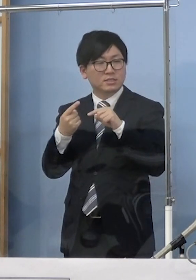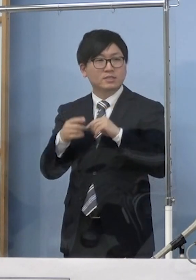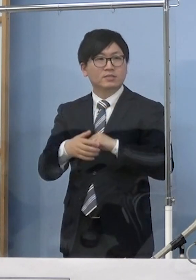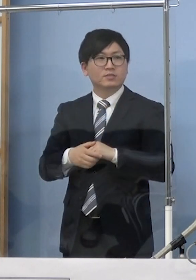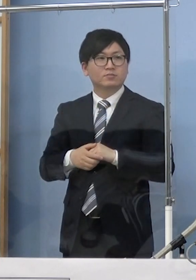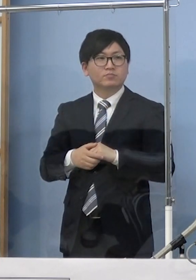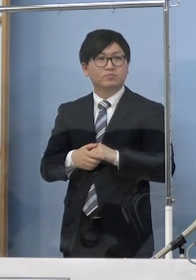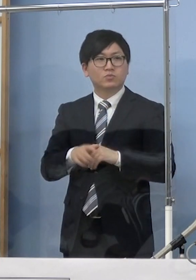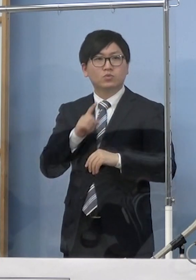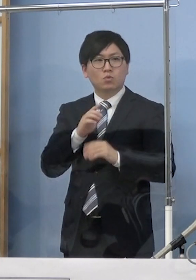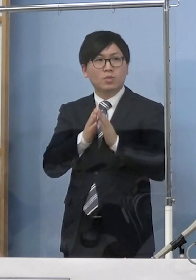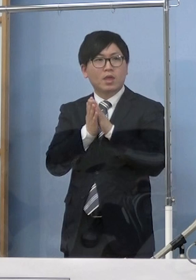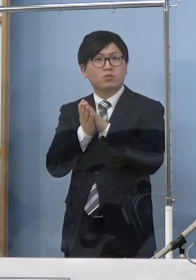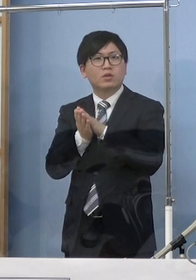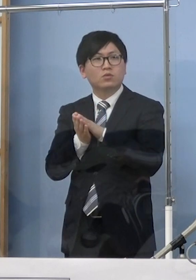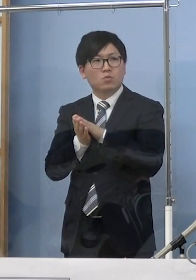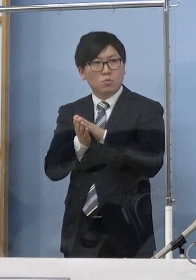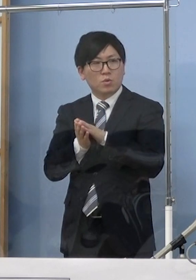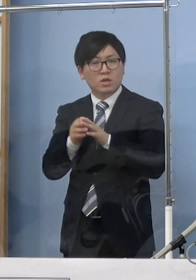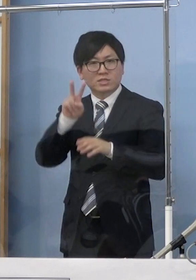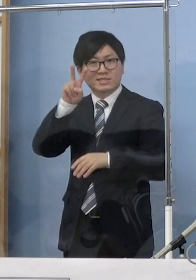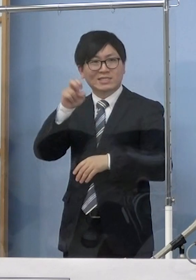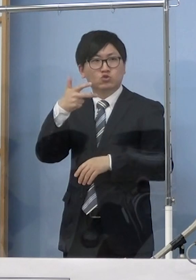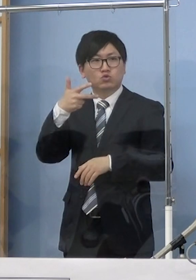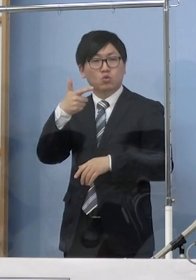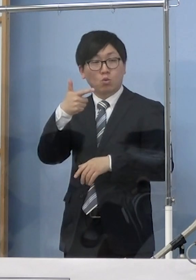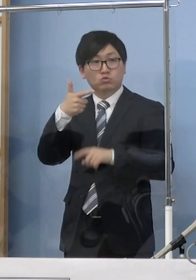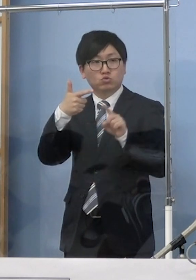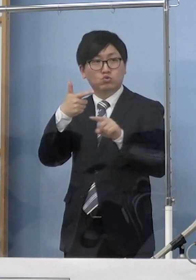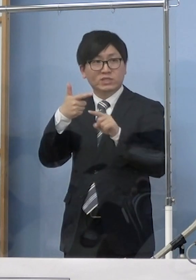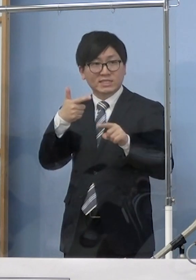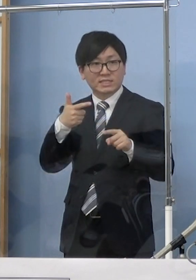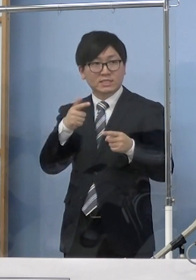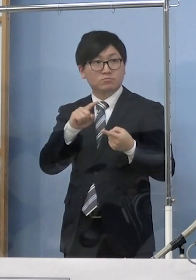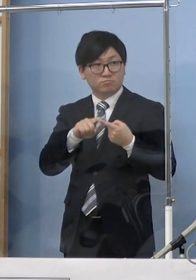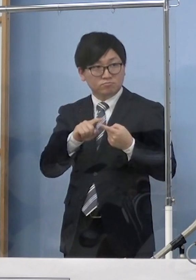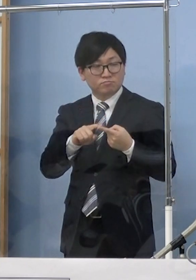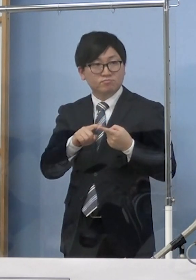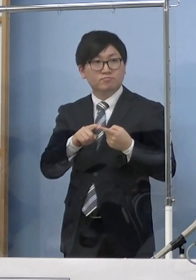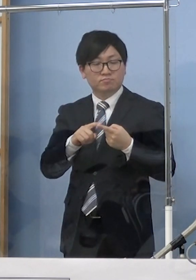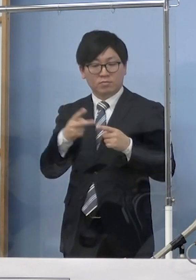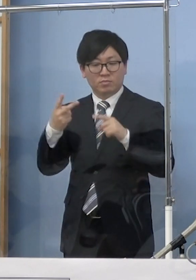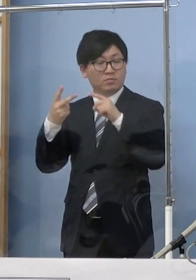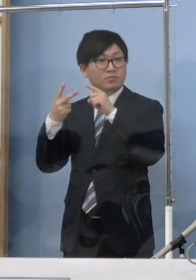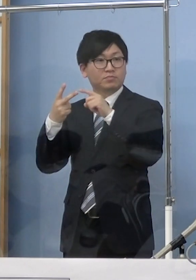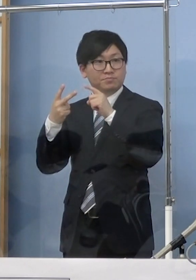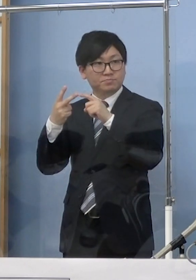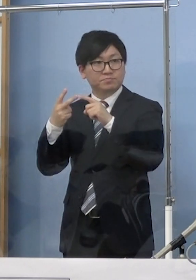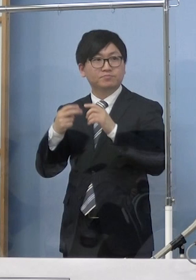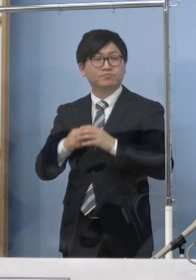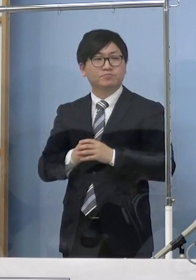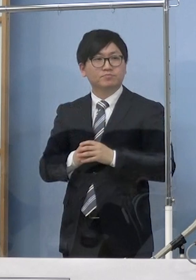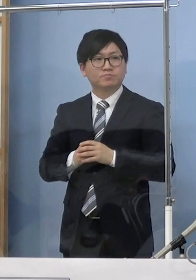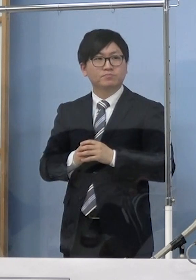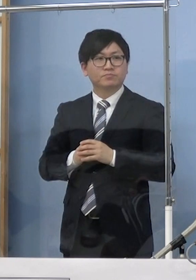で計26名になったということ、それとあとですね、もう一